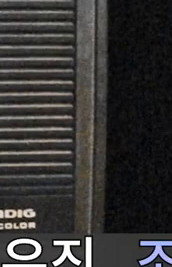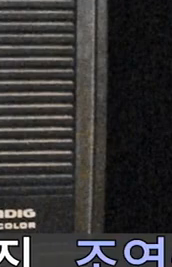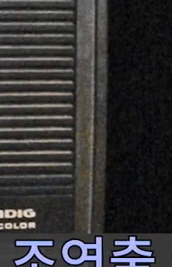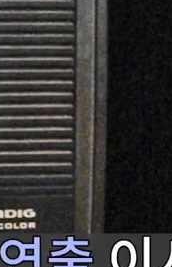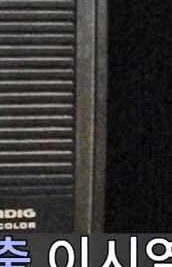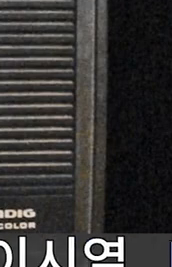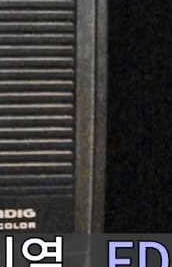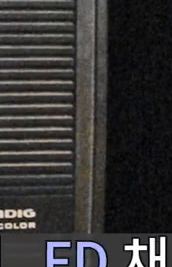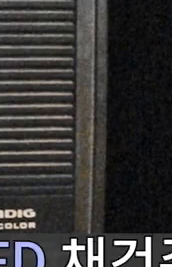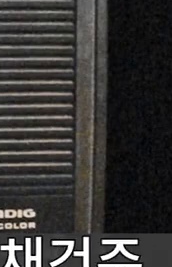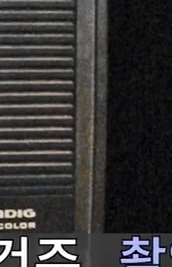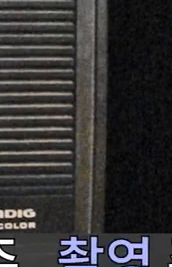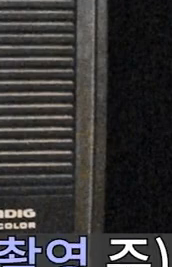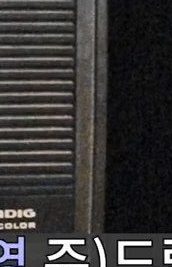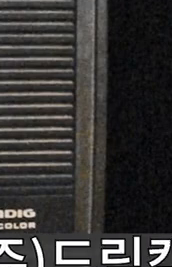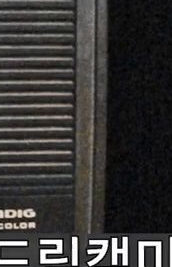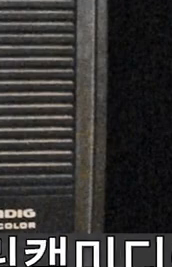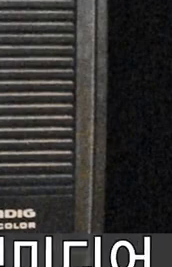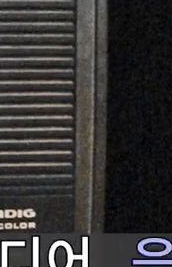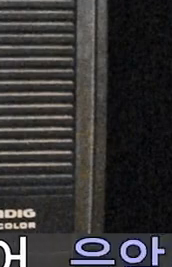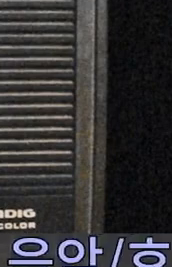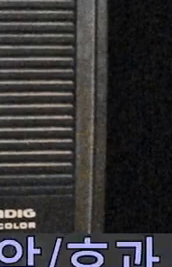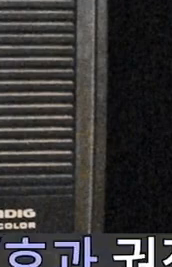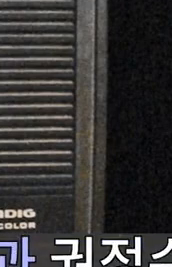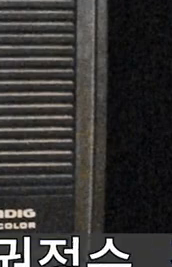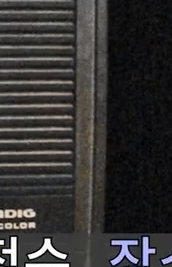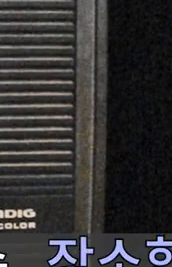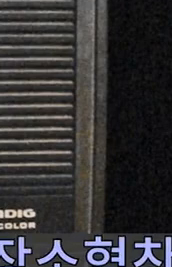얘는 왜 여기서? 얘는 좀 많이 하다 보니까.